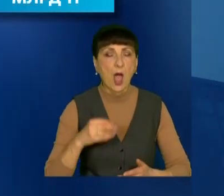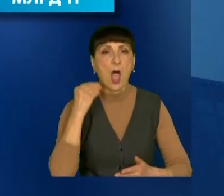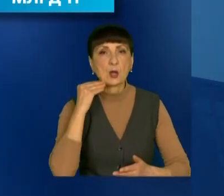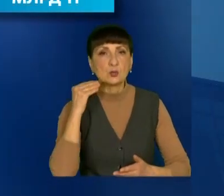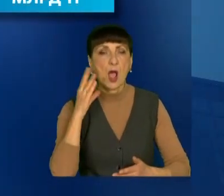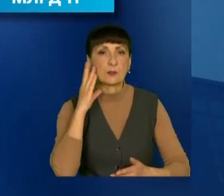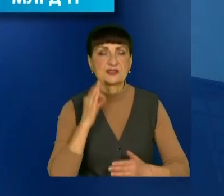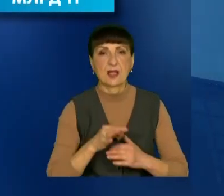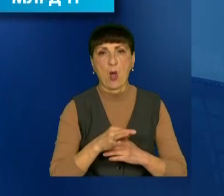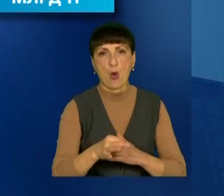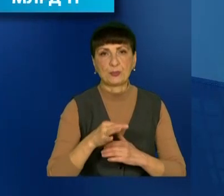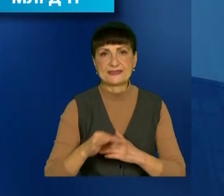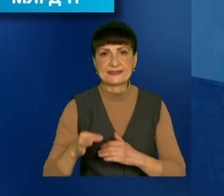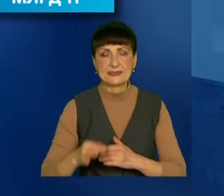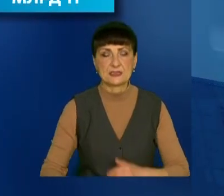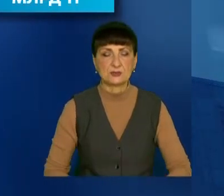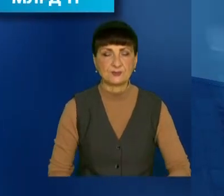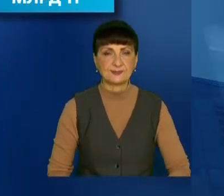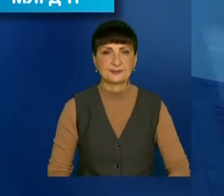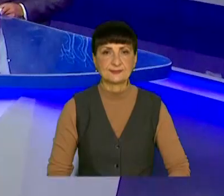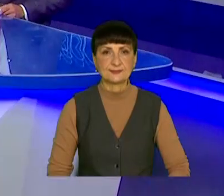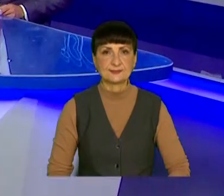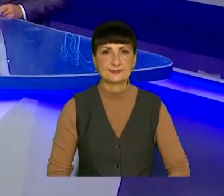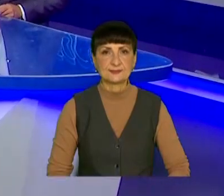и Алматинская области.